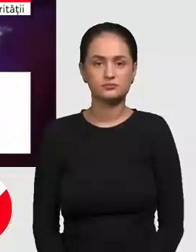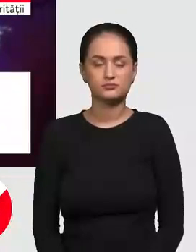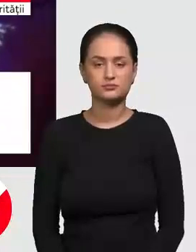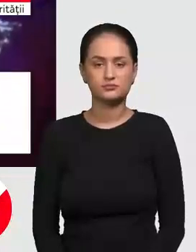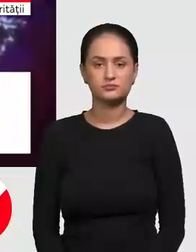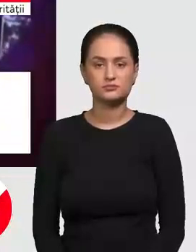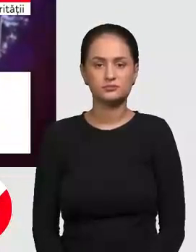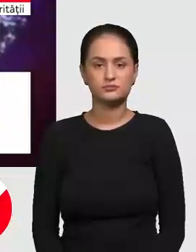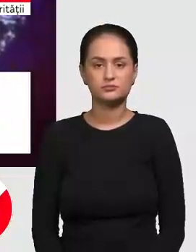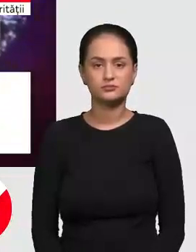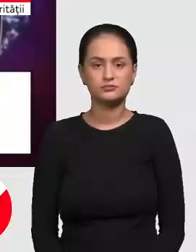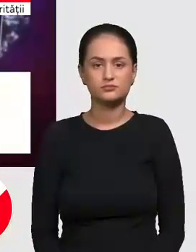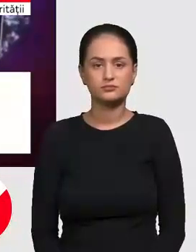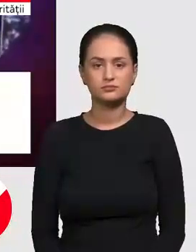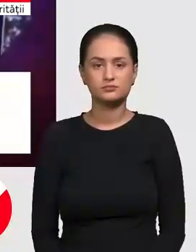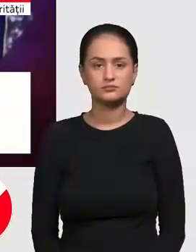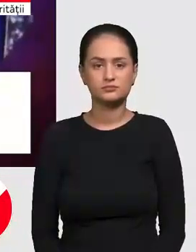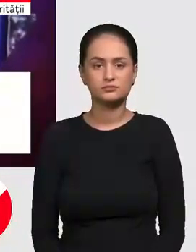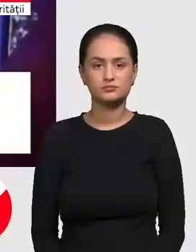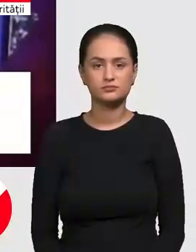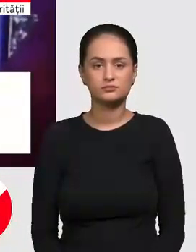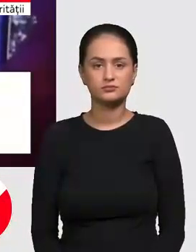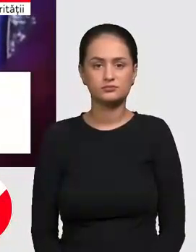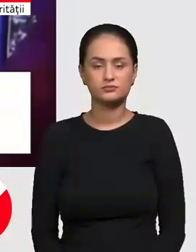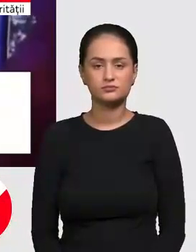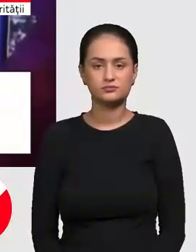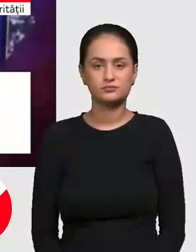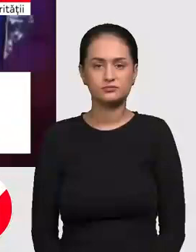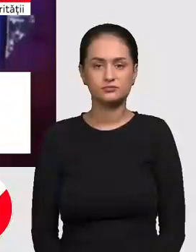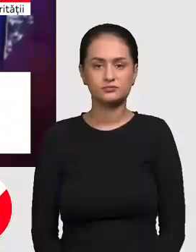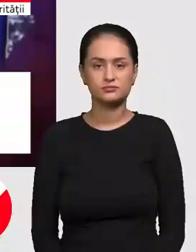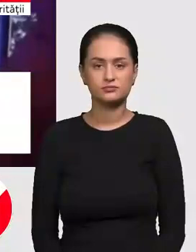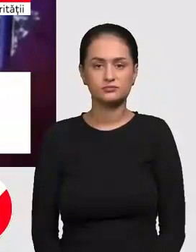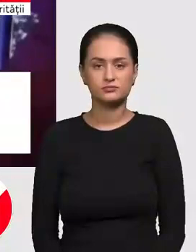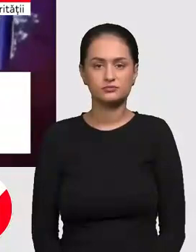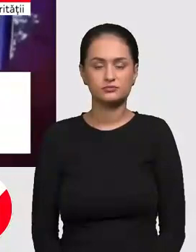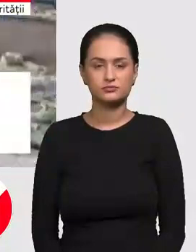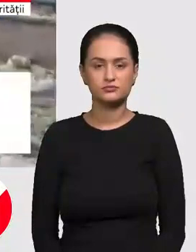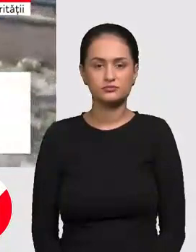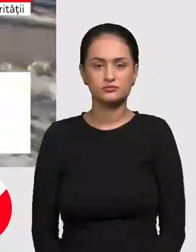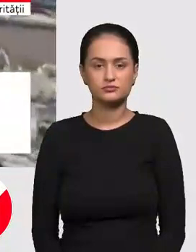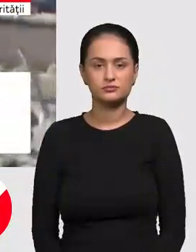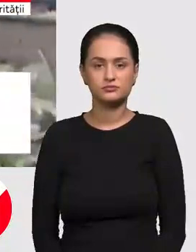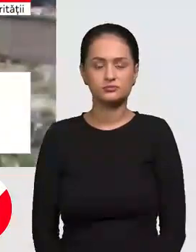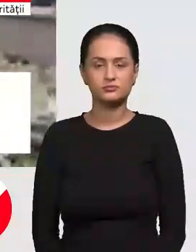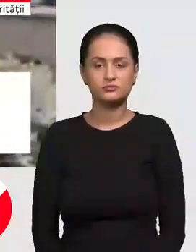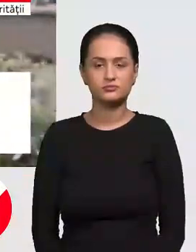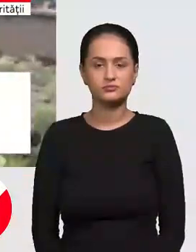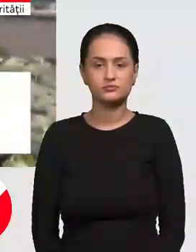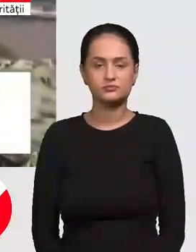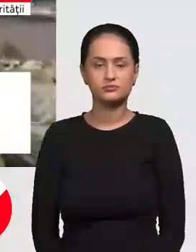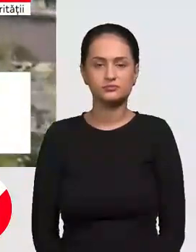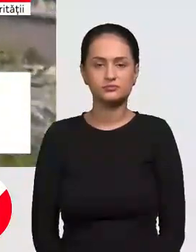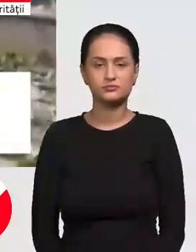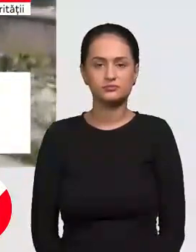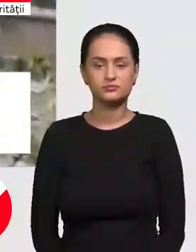ocupate din Ucraina Chiar ieri directoratul de informații militare a dezvăluit că sâmbătă ucrainenii din